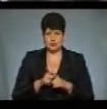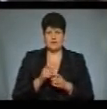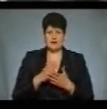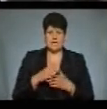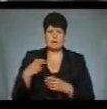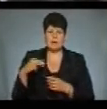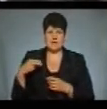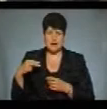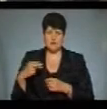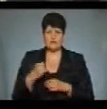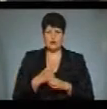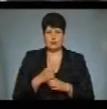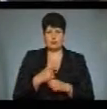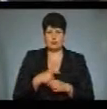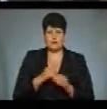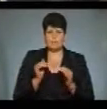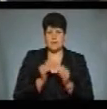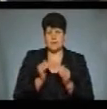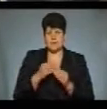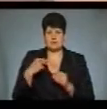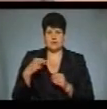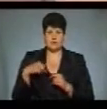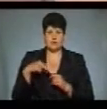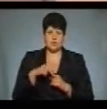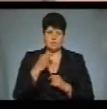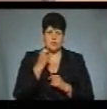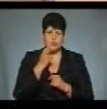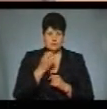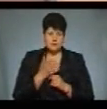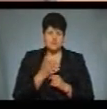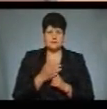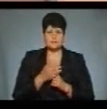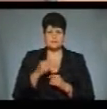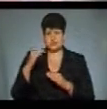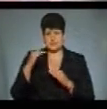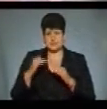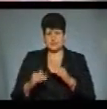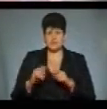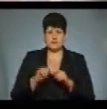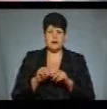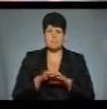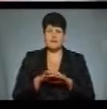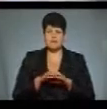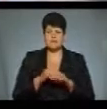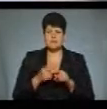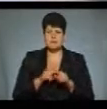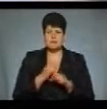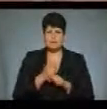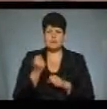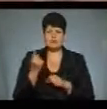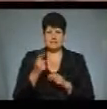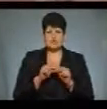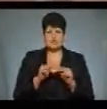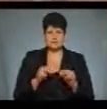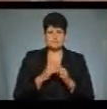перерви. Робимо собі маленькі перерви, ходимо на обід. Поверхом нижче перевіряють роботи з математики. Це роблять по 11 вчителів в